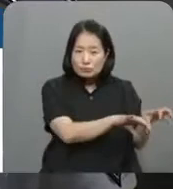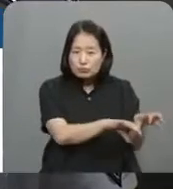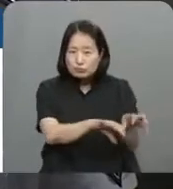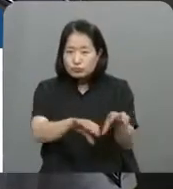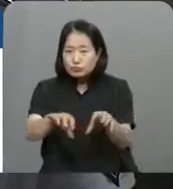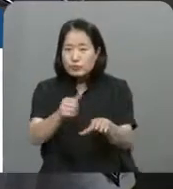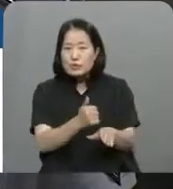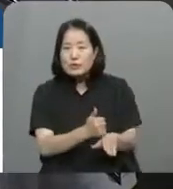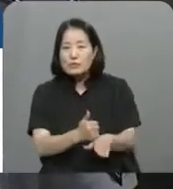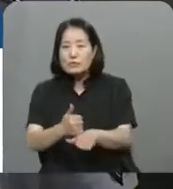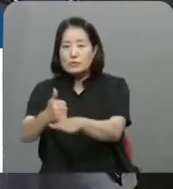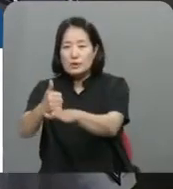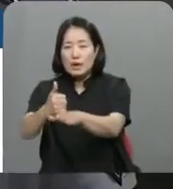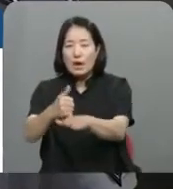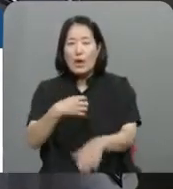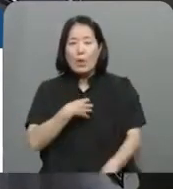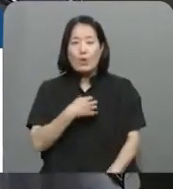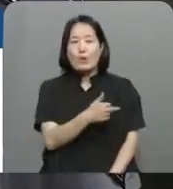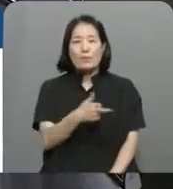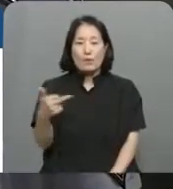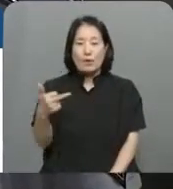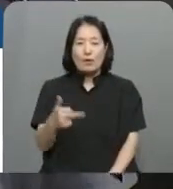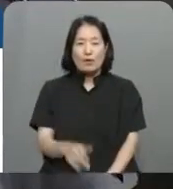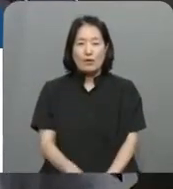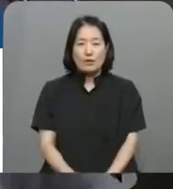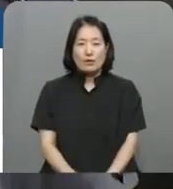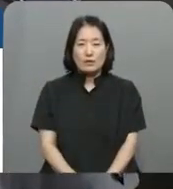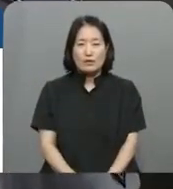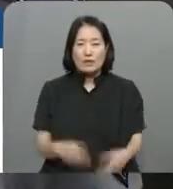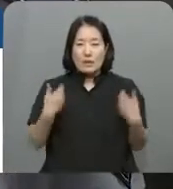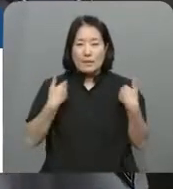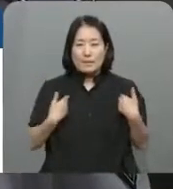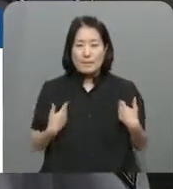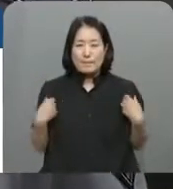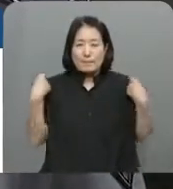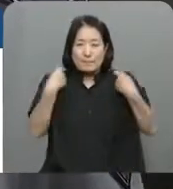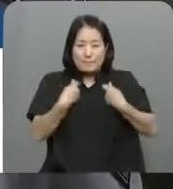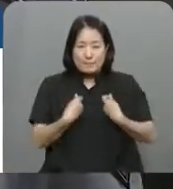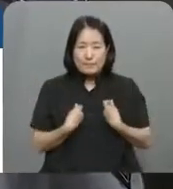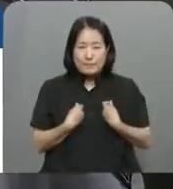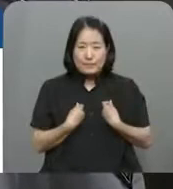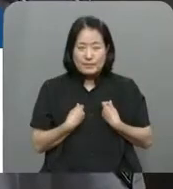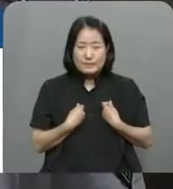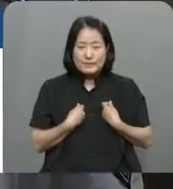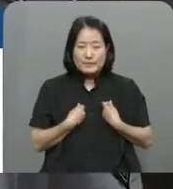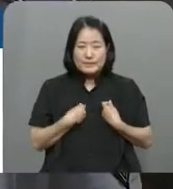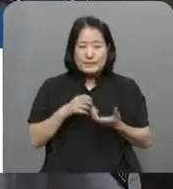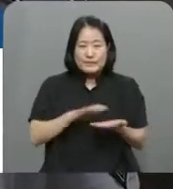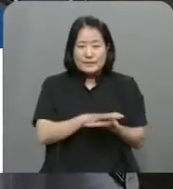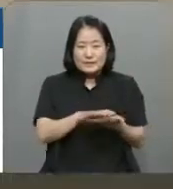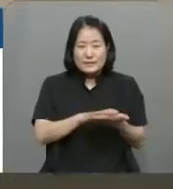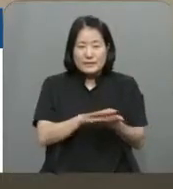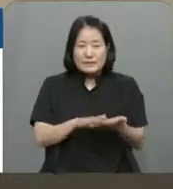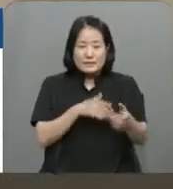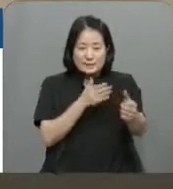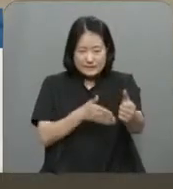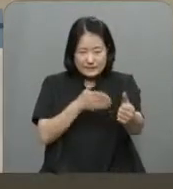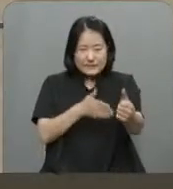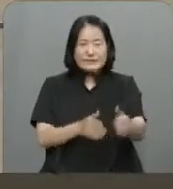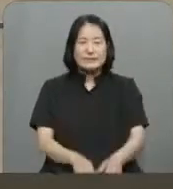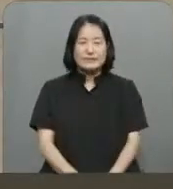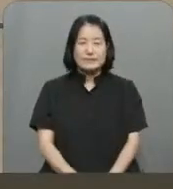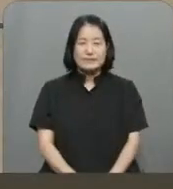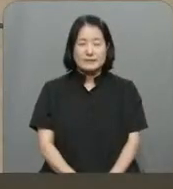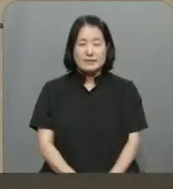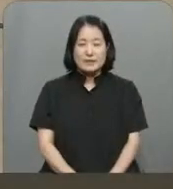떠내려가기 때문에 위험성이 아주 노출되어 있습니다. 구명복을 착용하시고 물놀이를 즐겨주시기를 바랍니다.